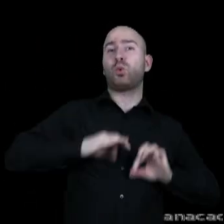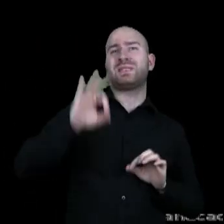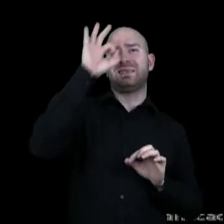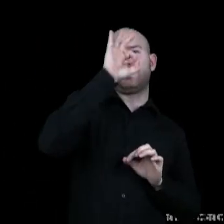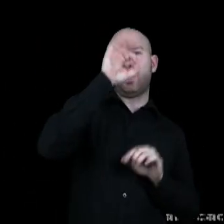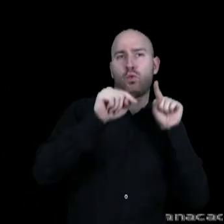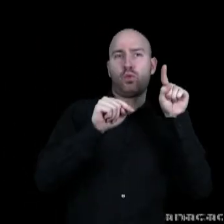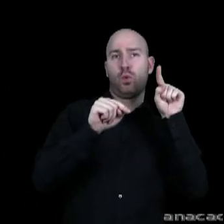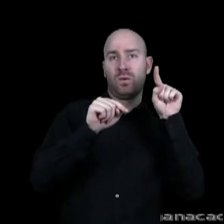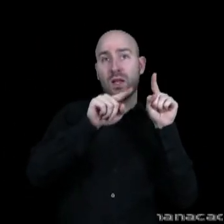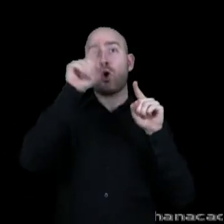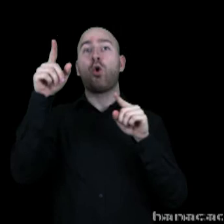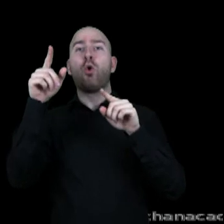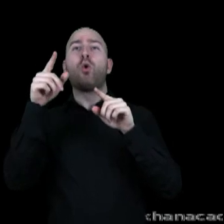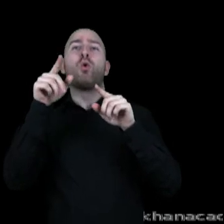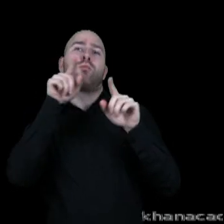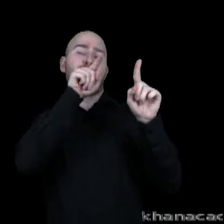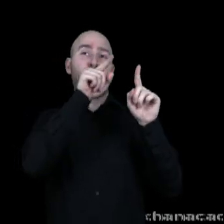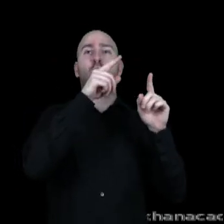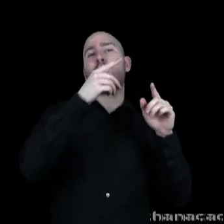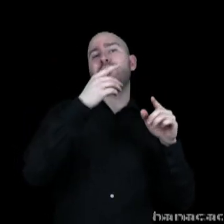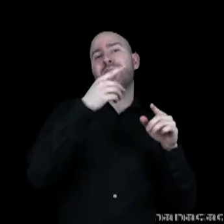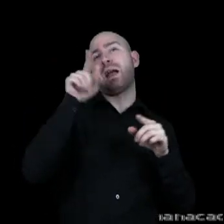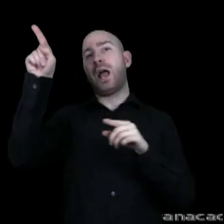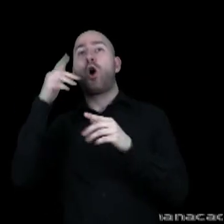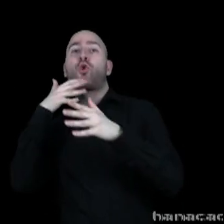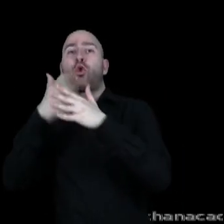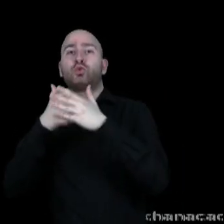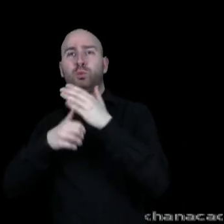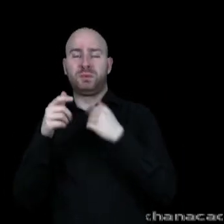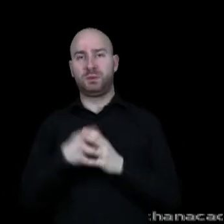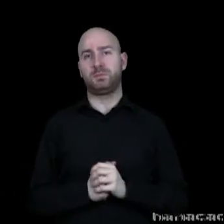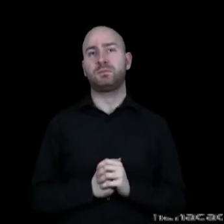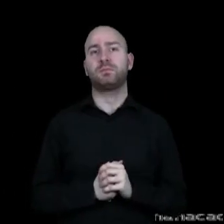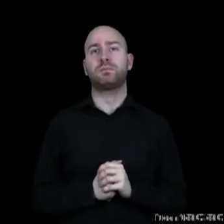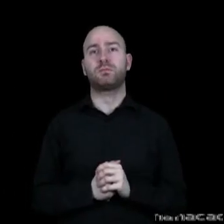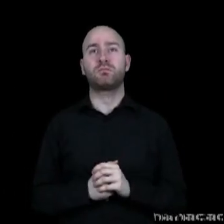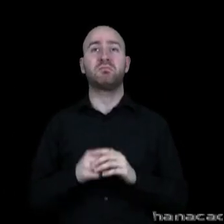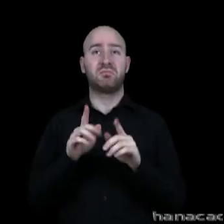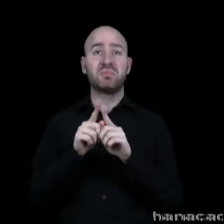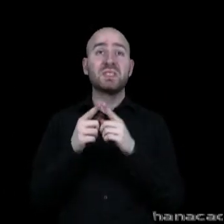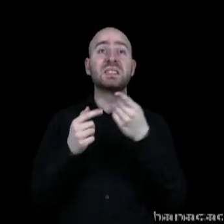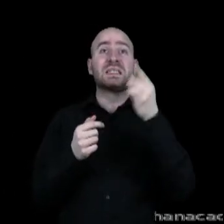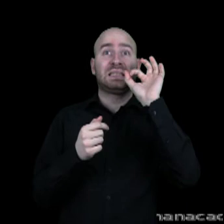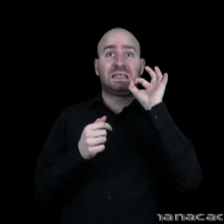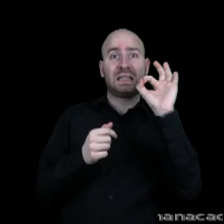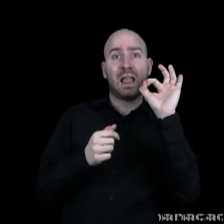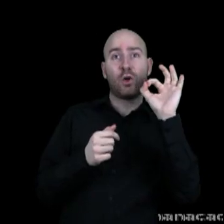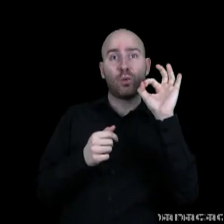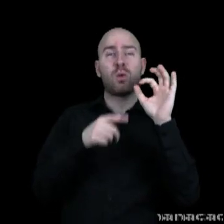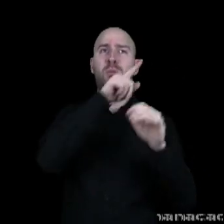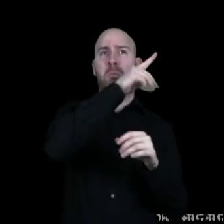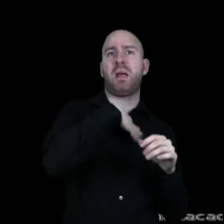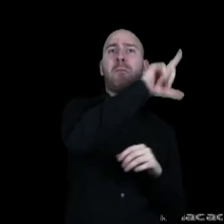Przy zerowym dochodzie… Tu będzie dochód rozporządzalny, a tu konsumpcja. Przy zerowym dochodzie rozporządzalnym cały